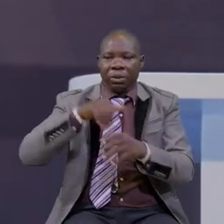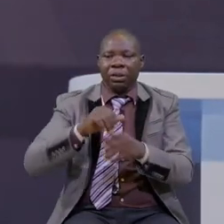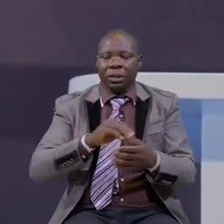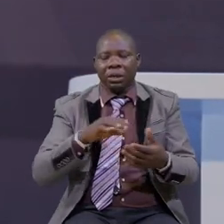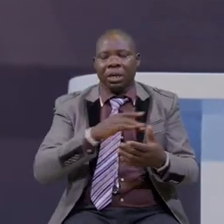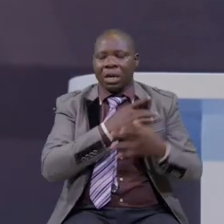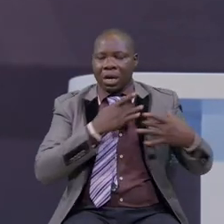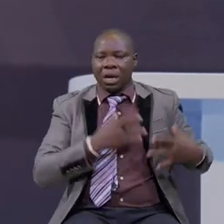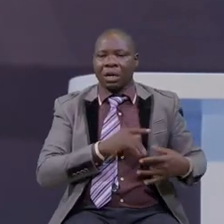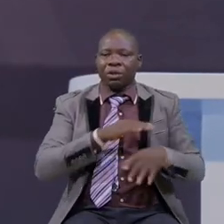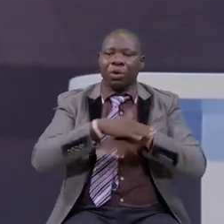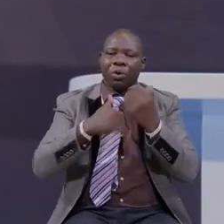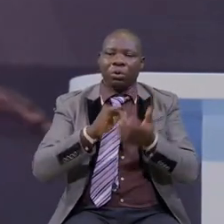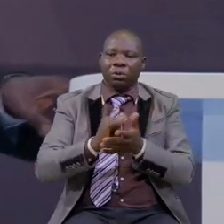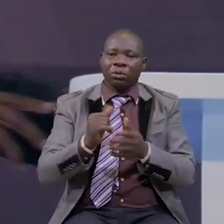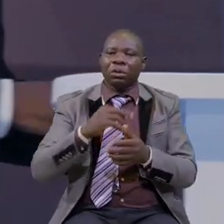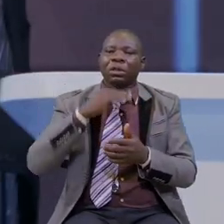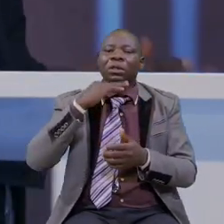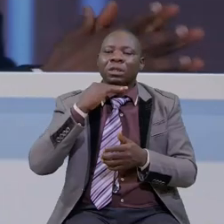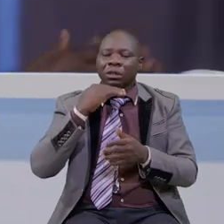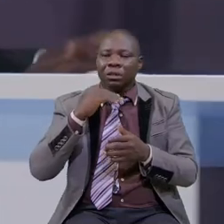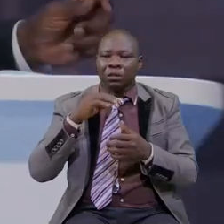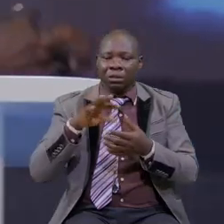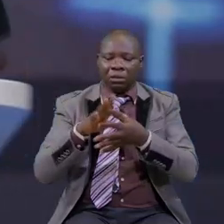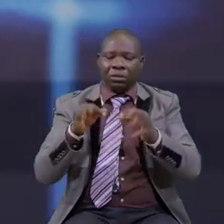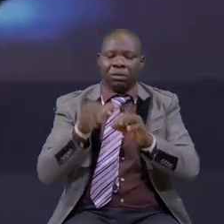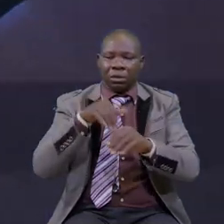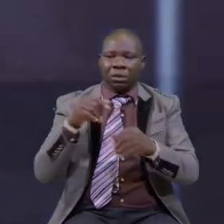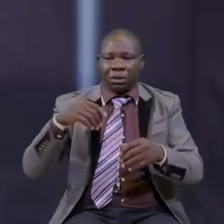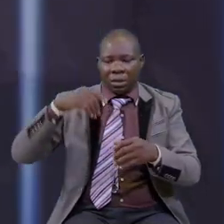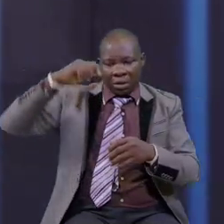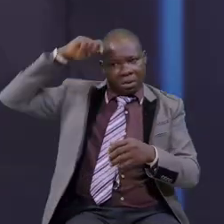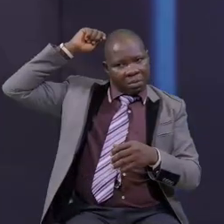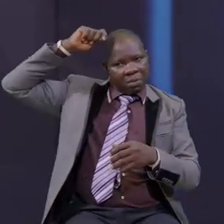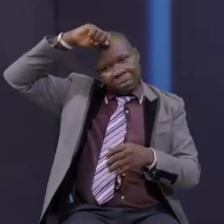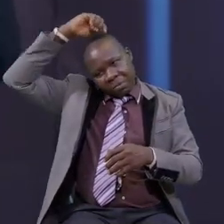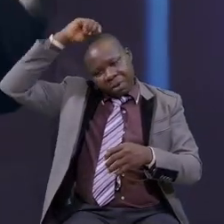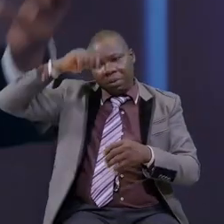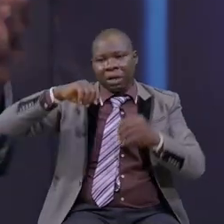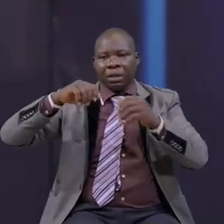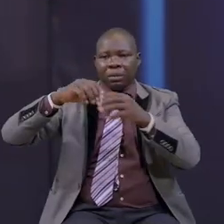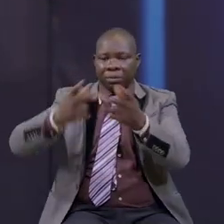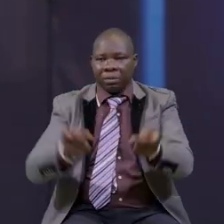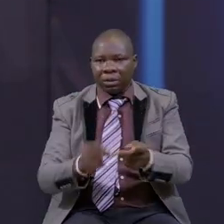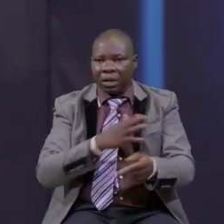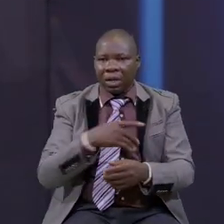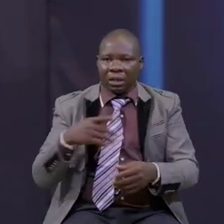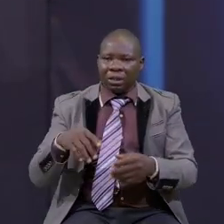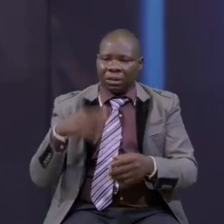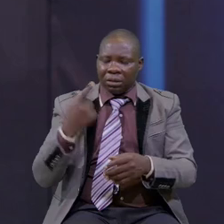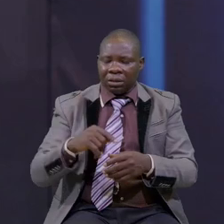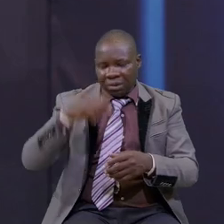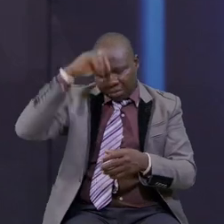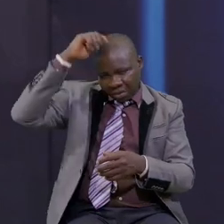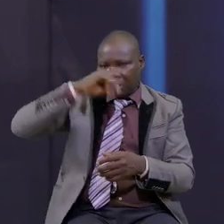ces histoires, ça, dans la boutique du coiffeur, quand le coiffeur est en train de